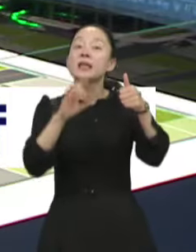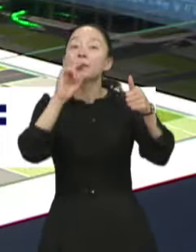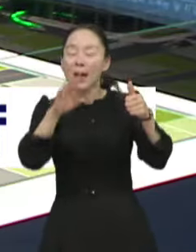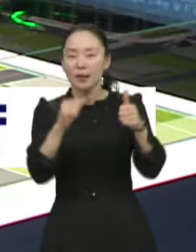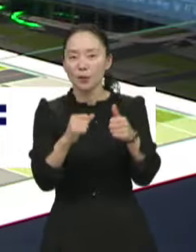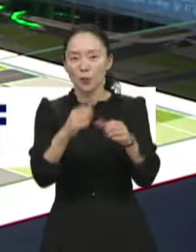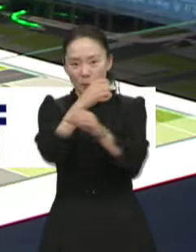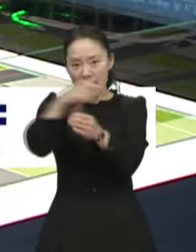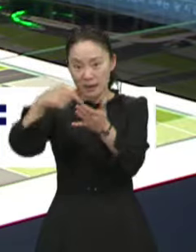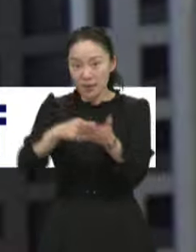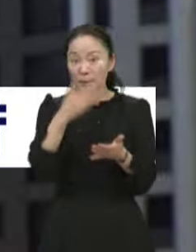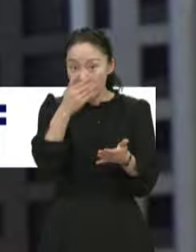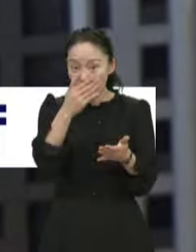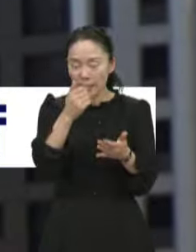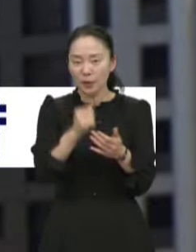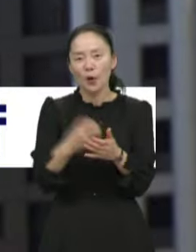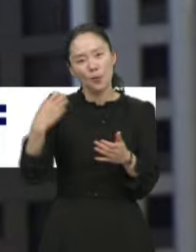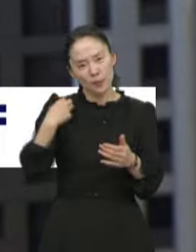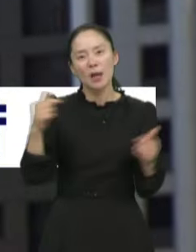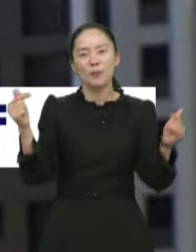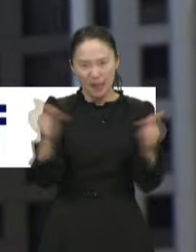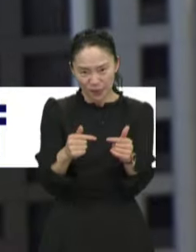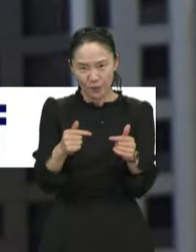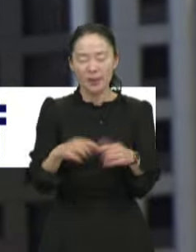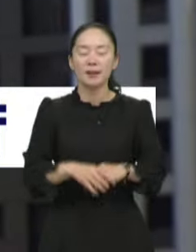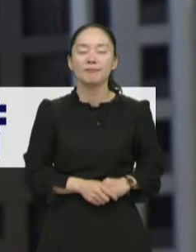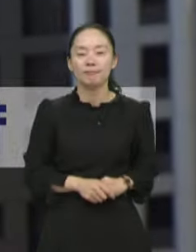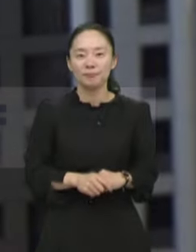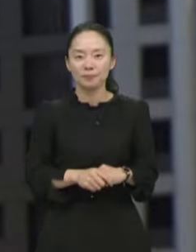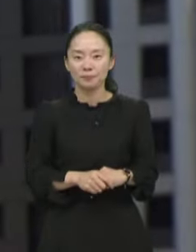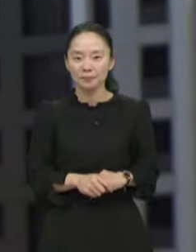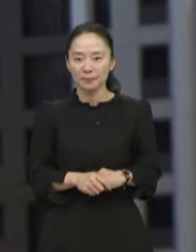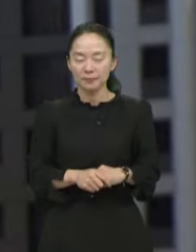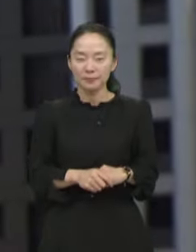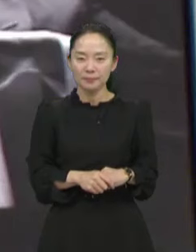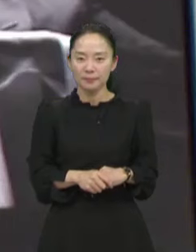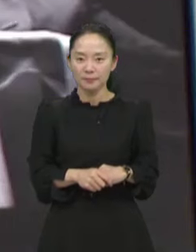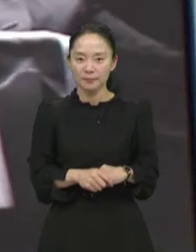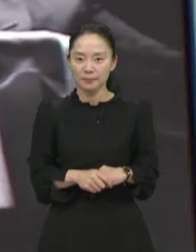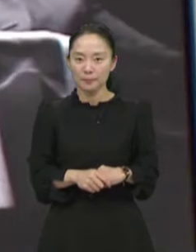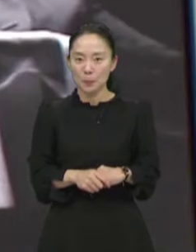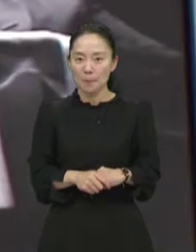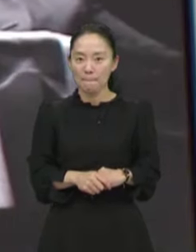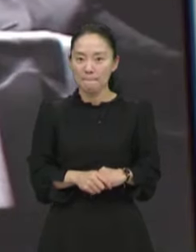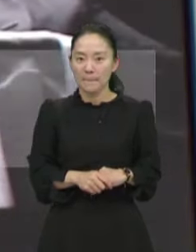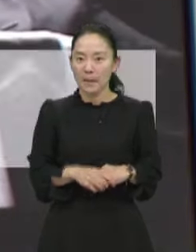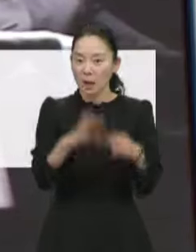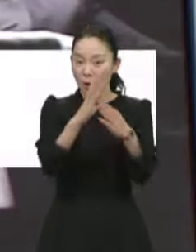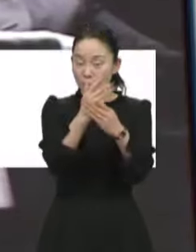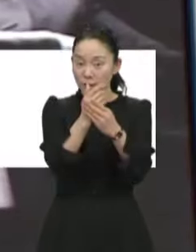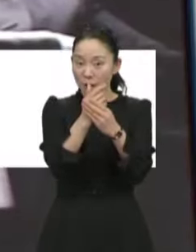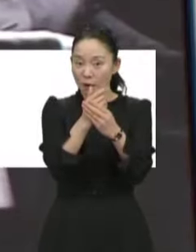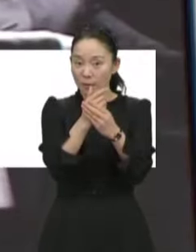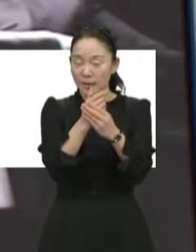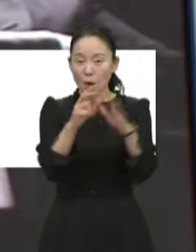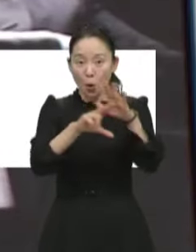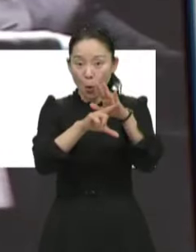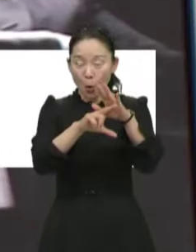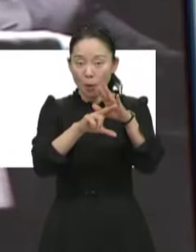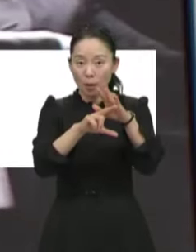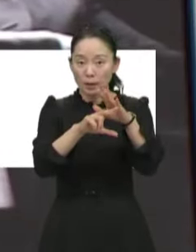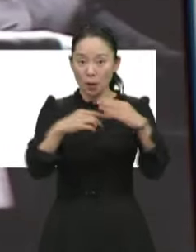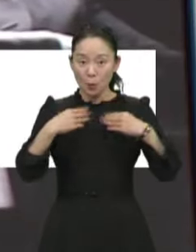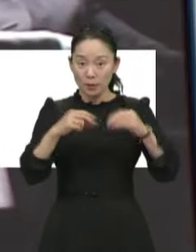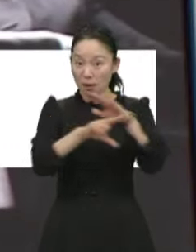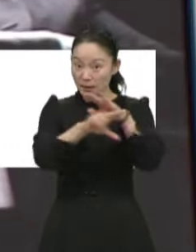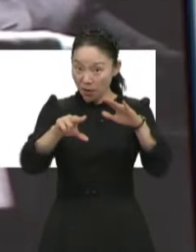계약이 가능하도록 초기 부담을 낮추는 공격적인 분양 전략을 내세웠습니다. 제가 유성원 전략하고 인접했기 때문에 올해